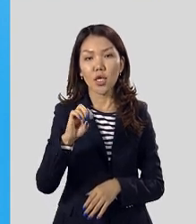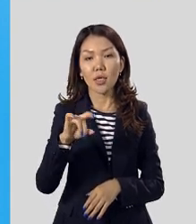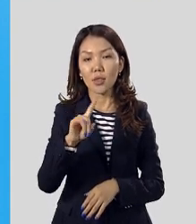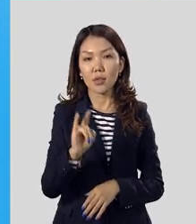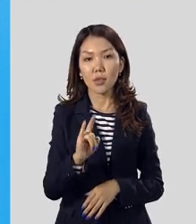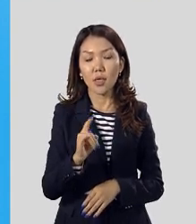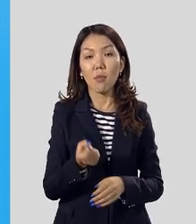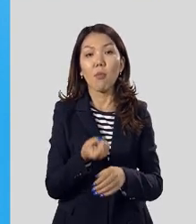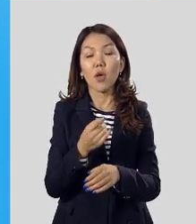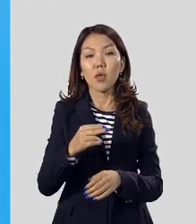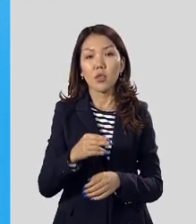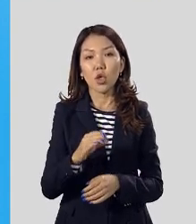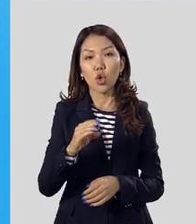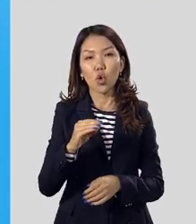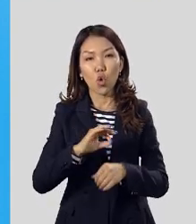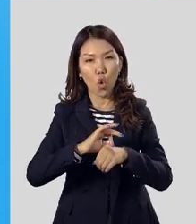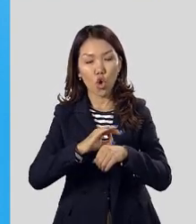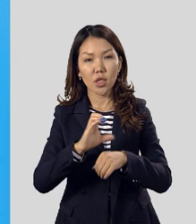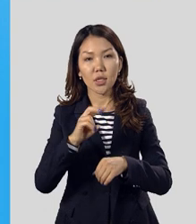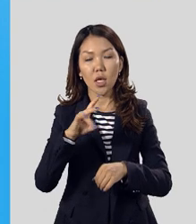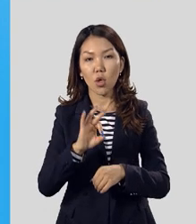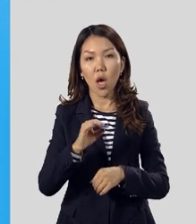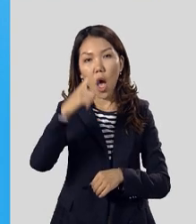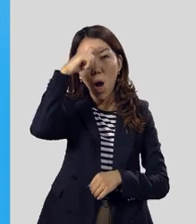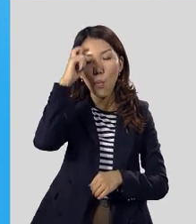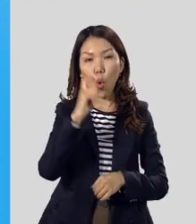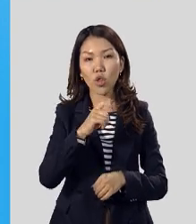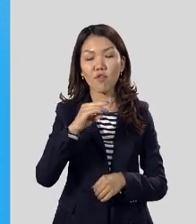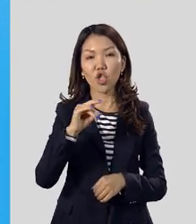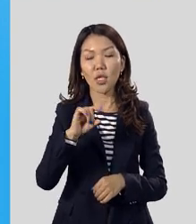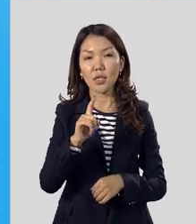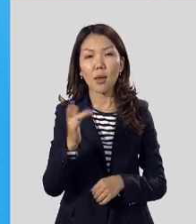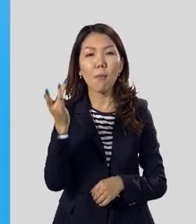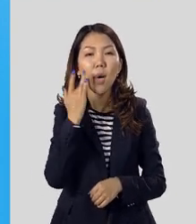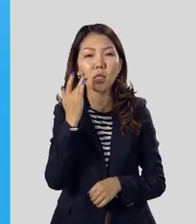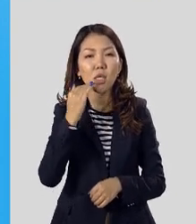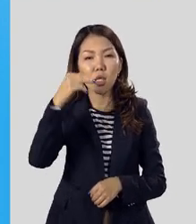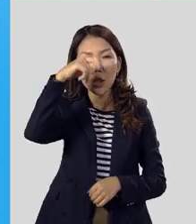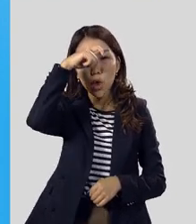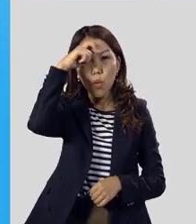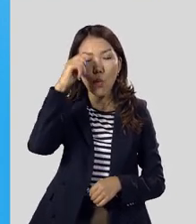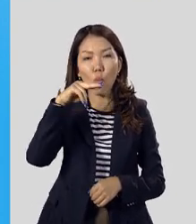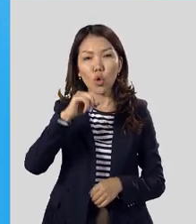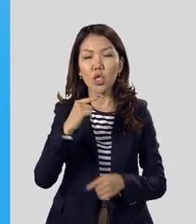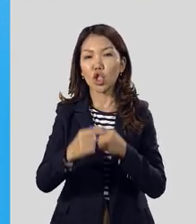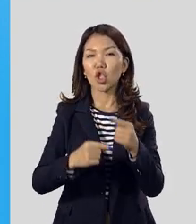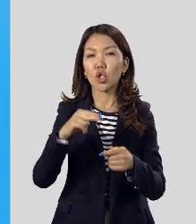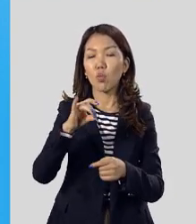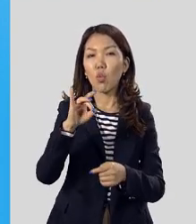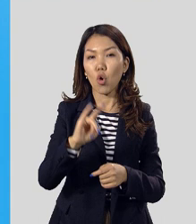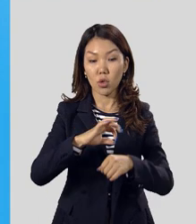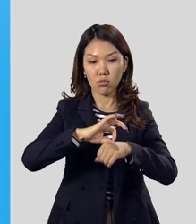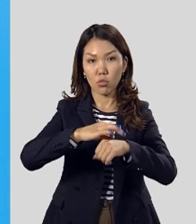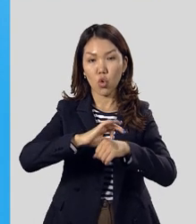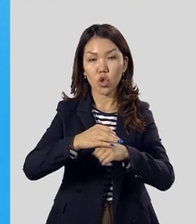кожное сало, а потовые железы постоянно выделяют пот через поры кожи. Это крошечные